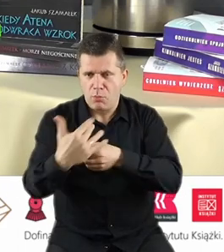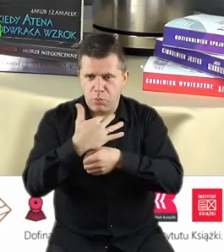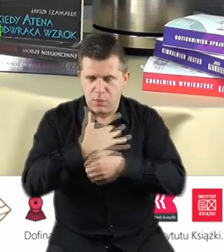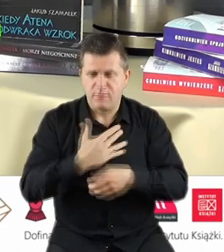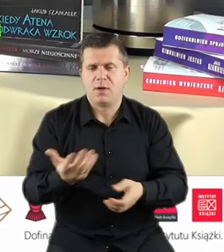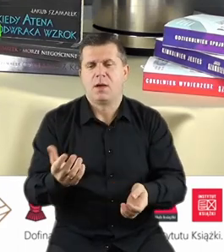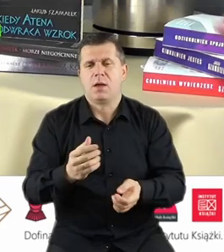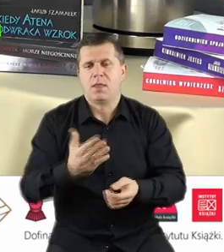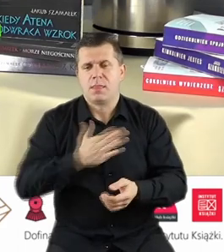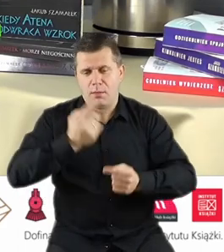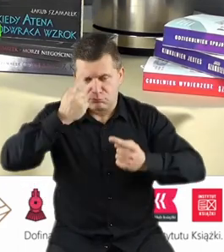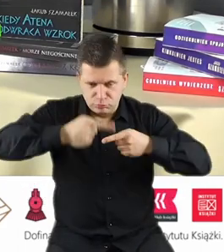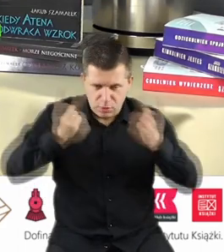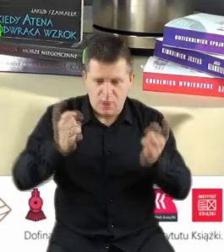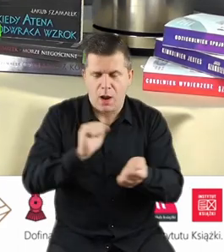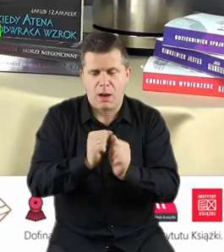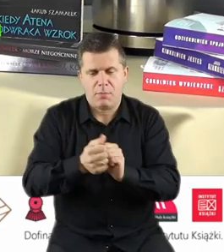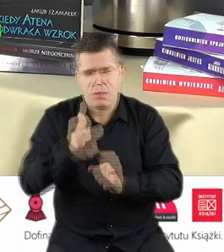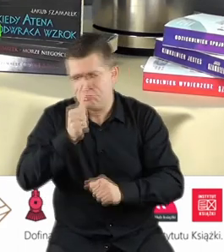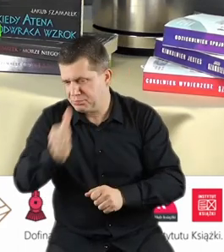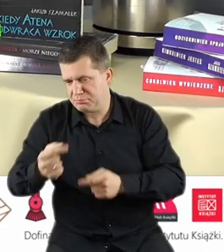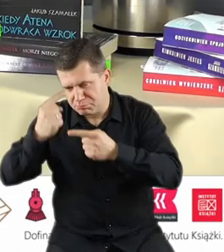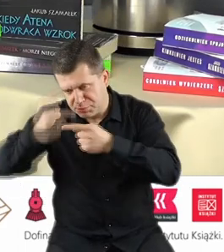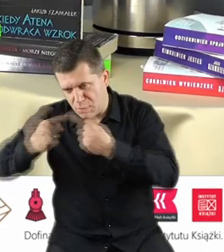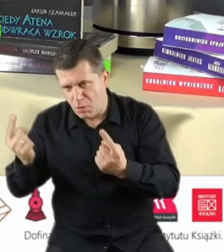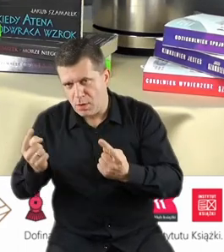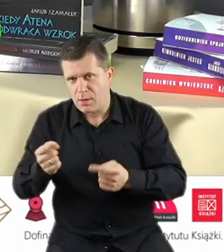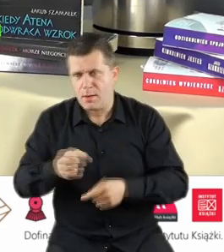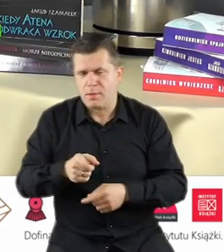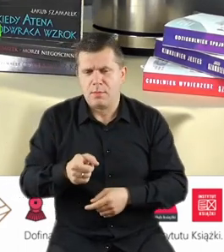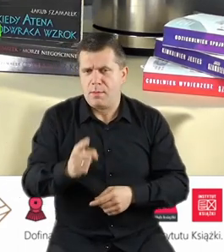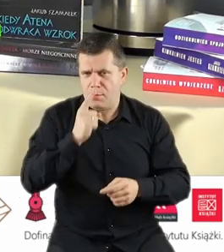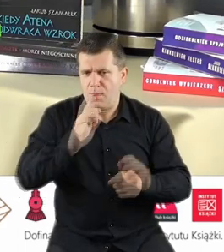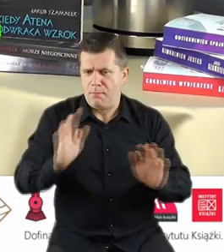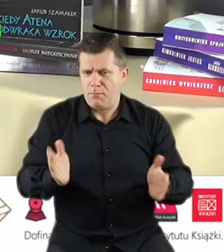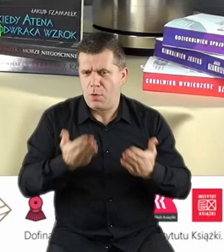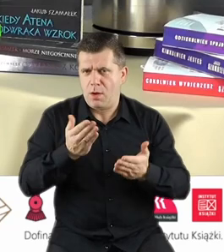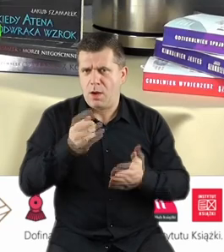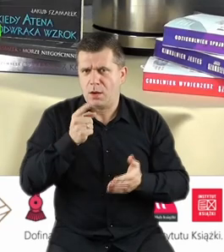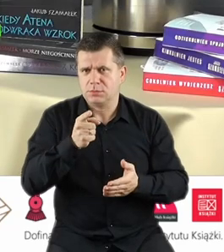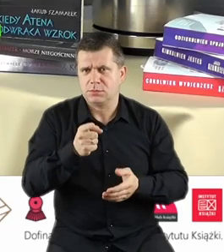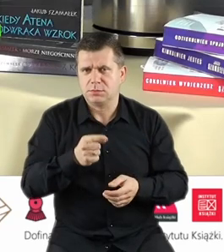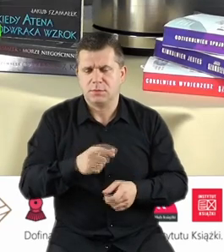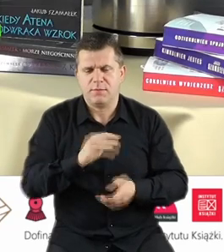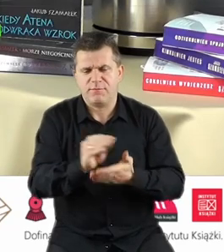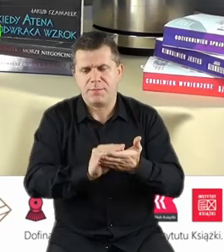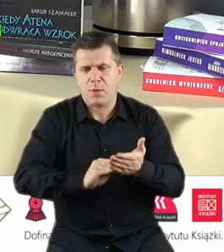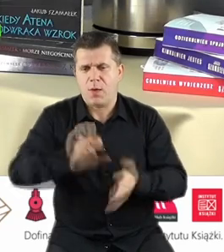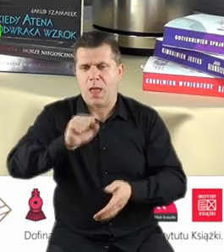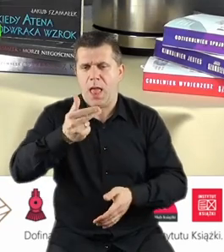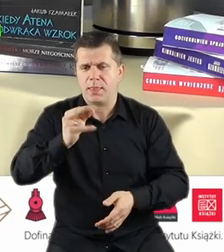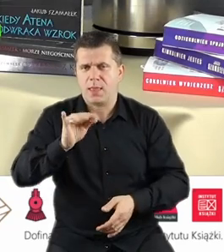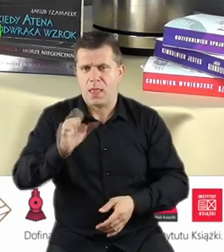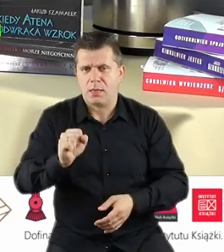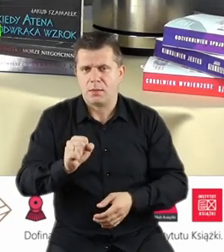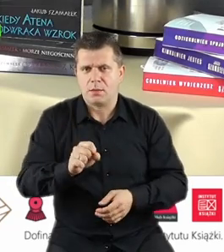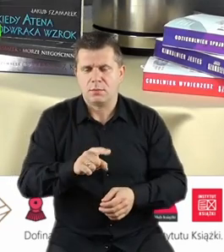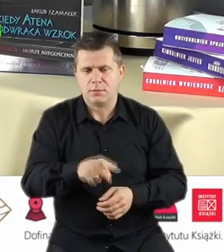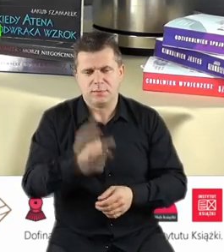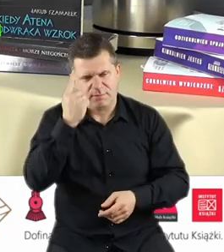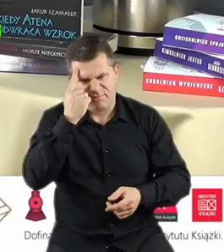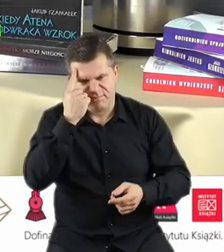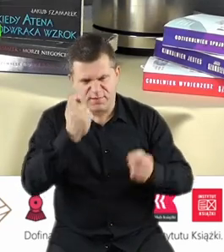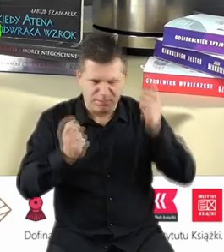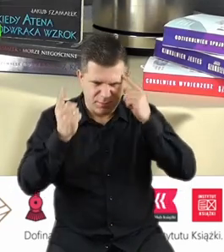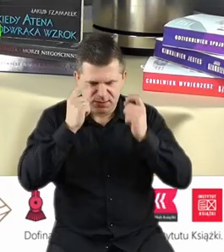przekona. Właściwie to efekt I motyla był pokazany niemalże tak. tutaj od wypełnienia ankiety przez zmyślany jakiś